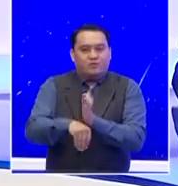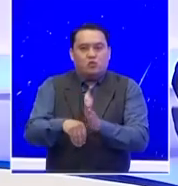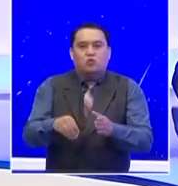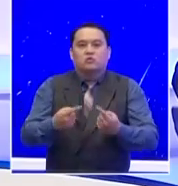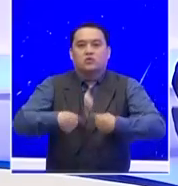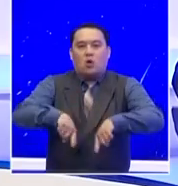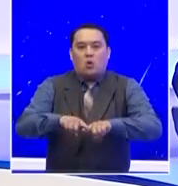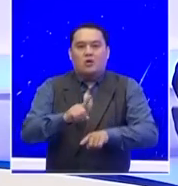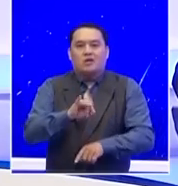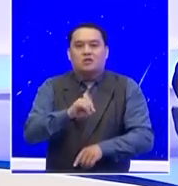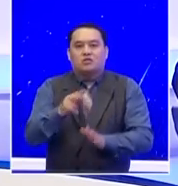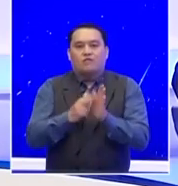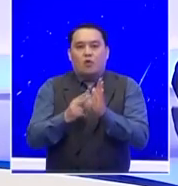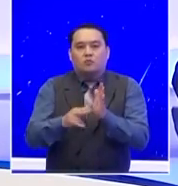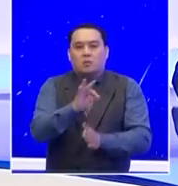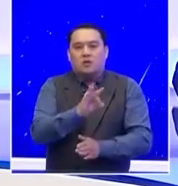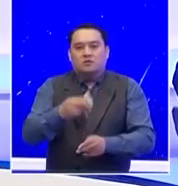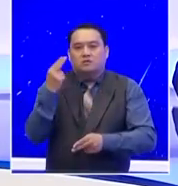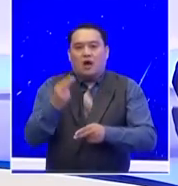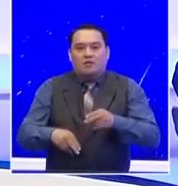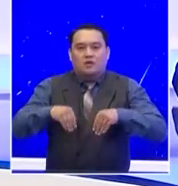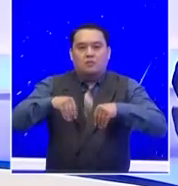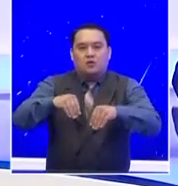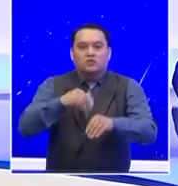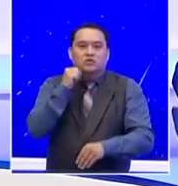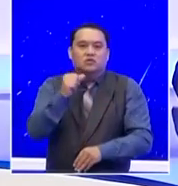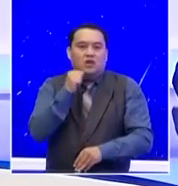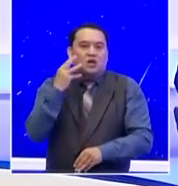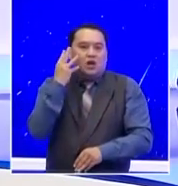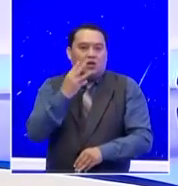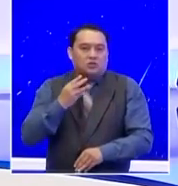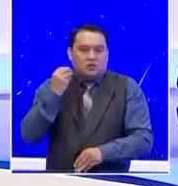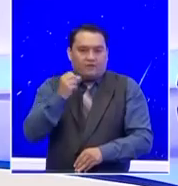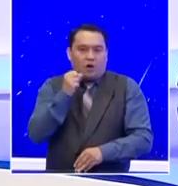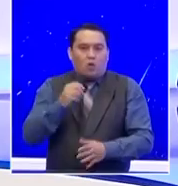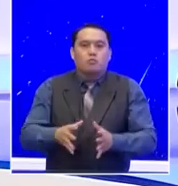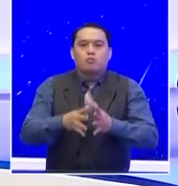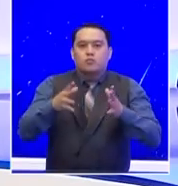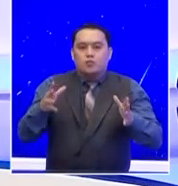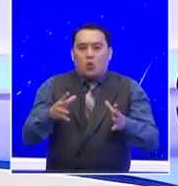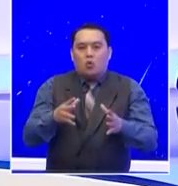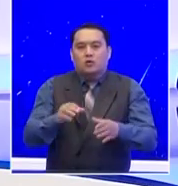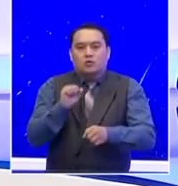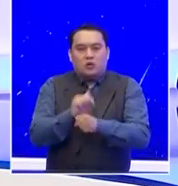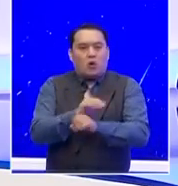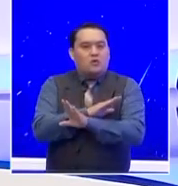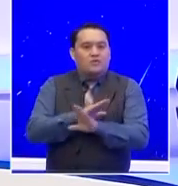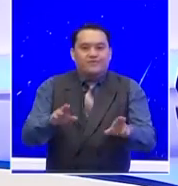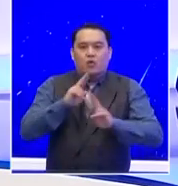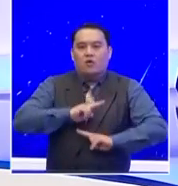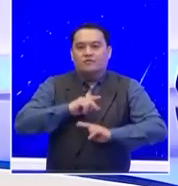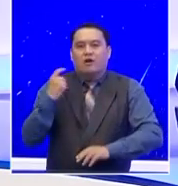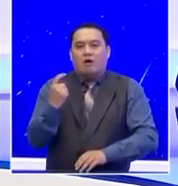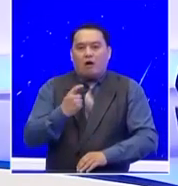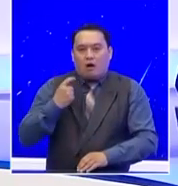командитное товарищество Хильниченко уже на 80% завершили посев сахарной свеклы. Более того, благодаря бесперебойной работе фермерского